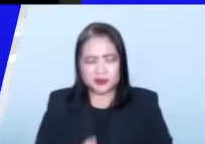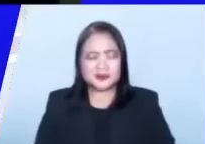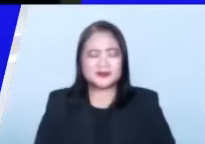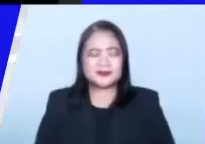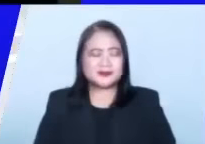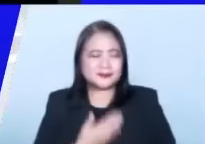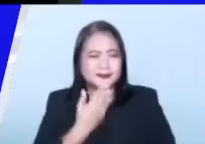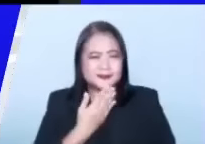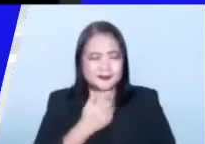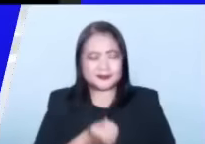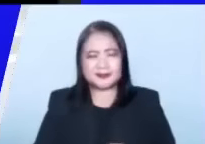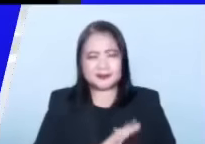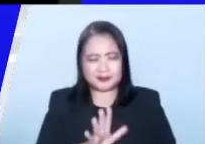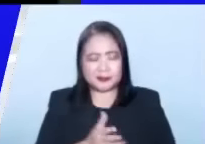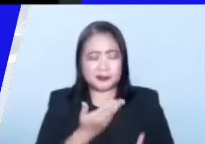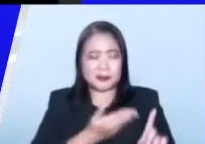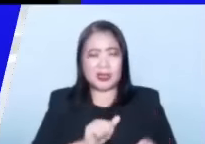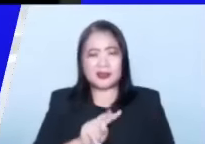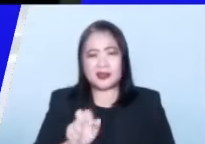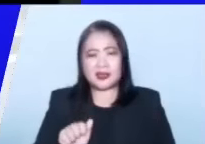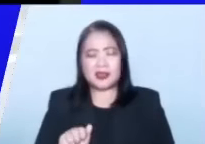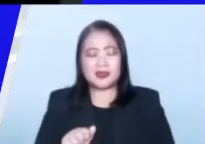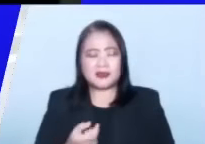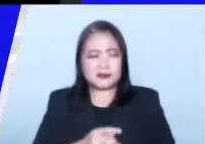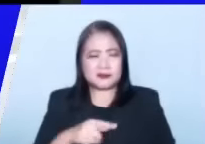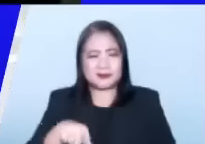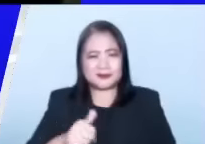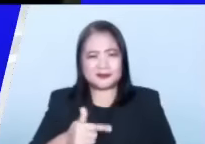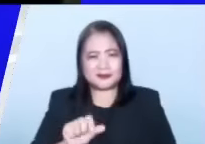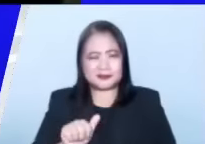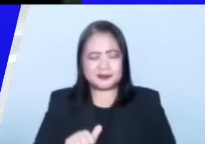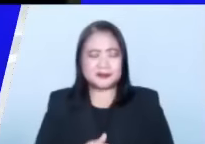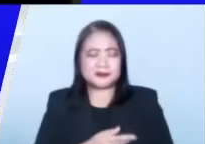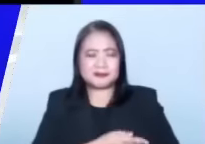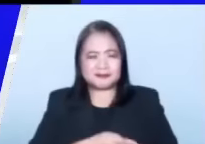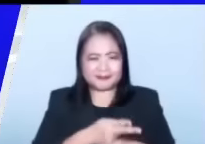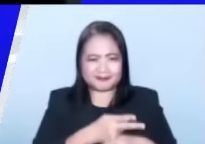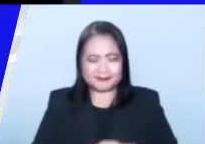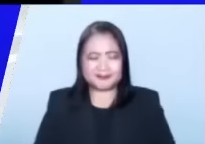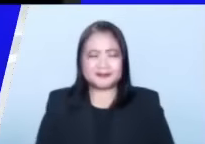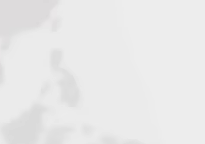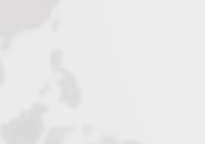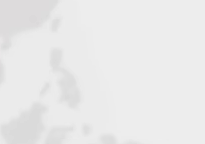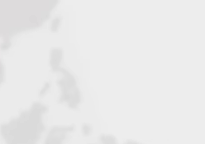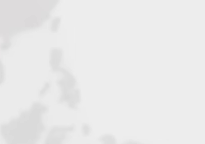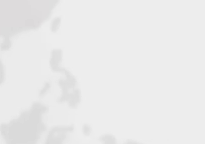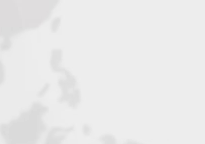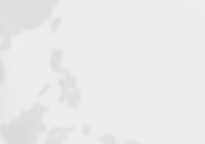Cloren Horda, weather specialist mula sa PAGASA. Ingat po kayo. Salamat po. Magandang umaga.